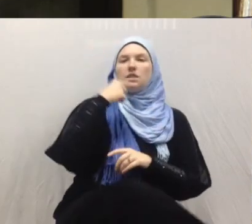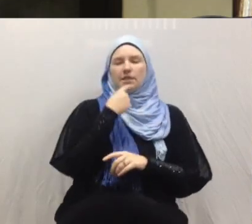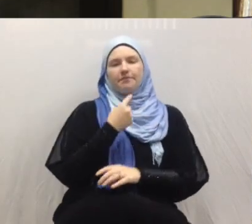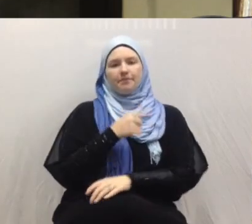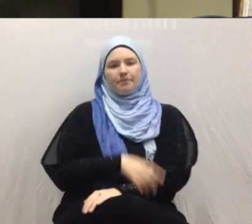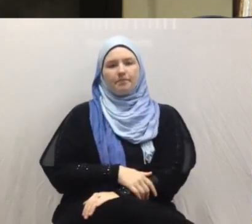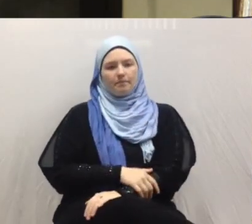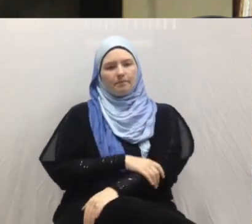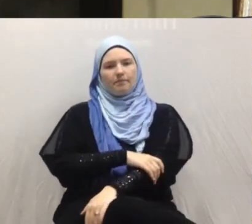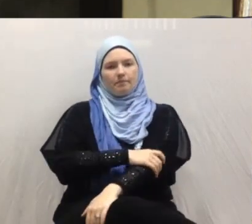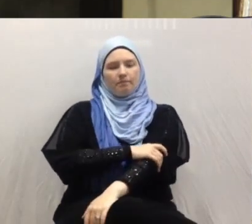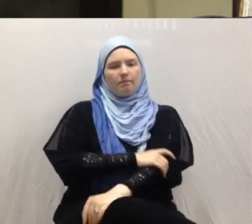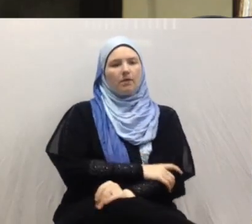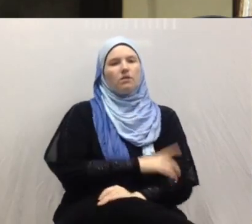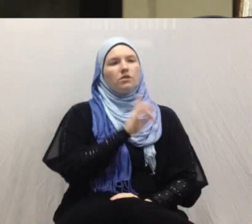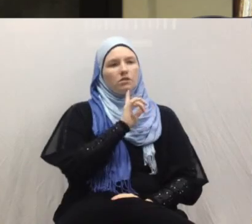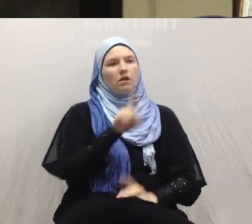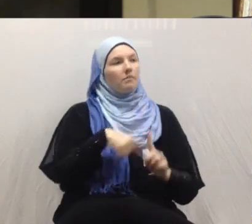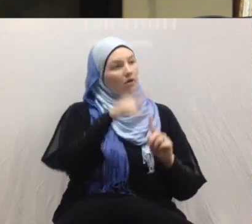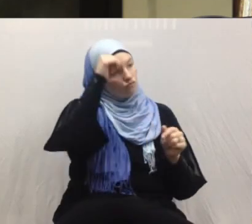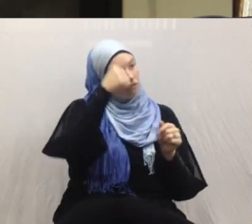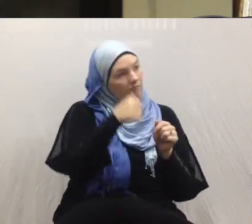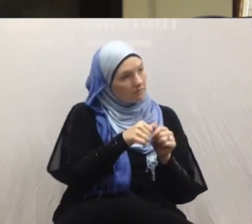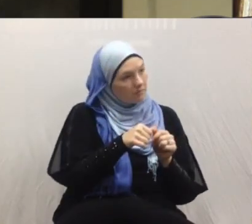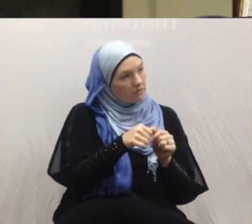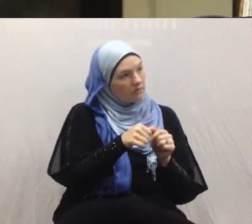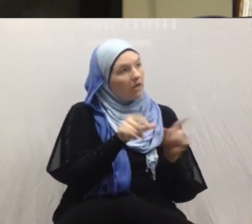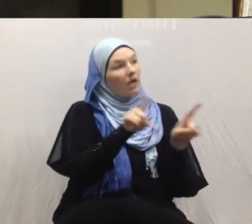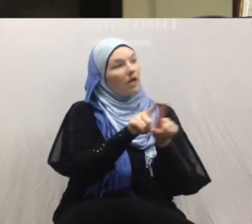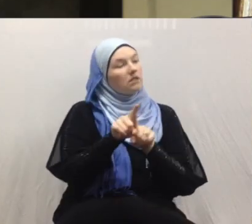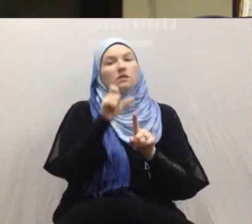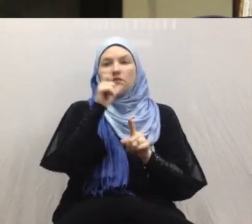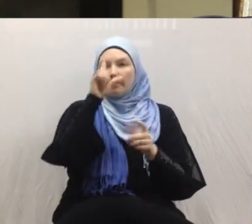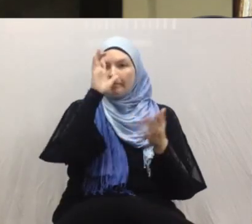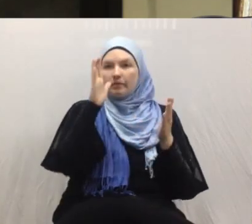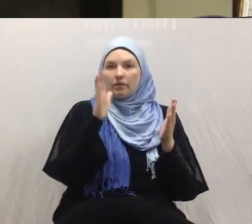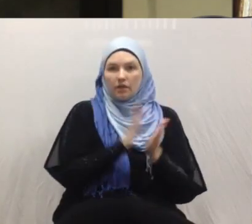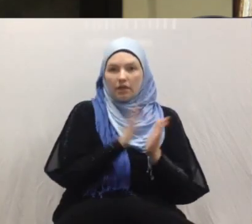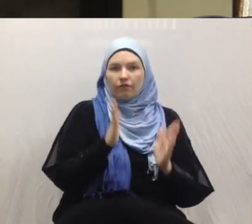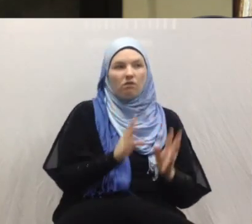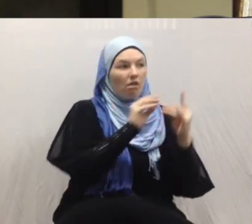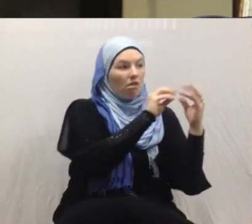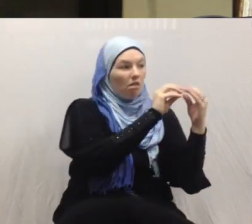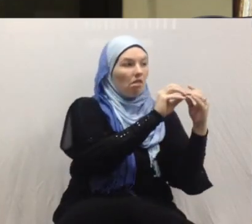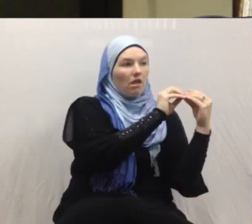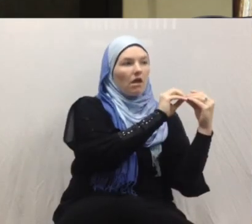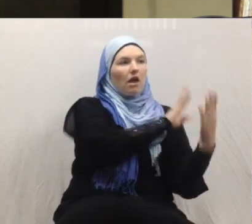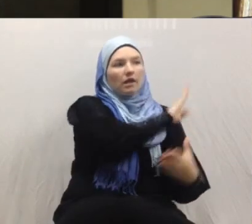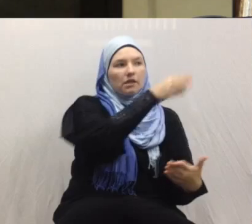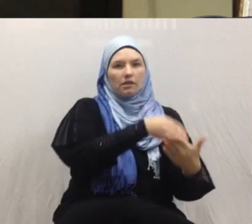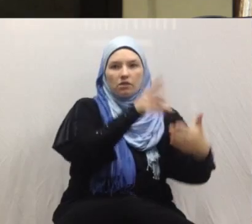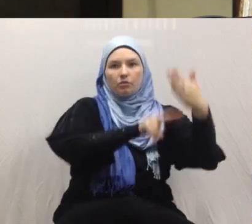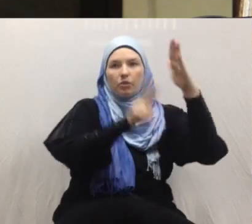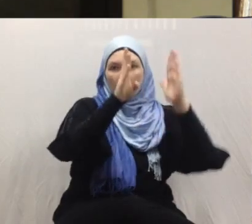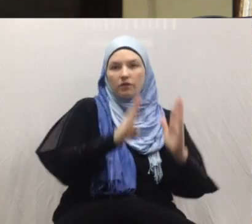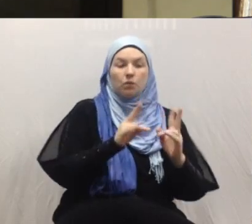بِكَ الَّذِينَ كَفَرُوا. And remember and behold, as the disbelievers conspired against you to